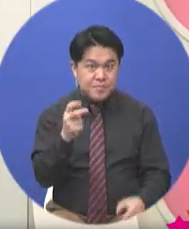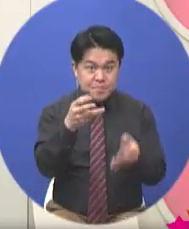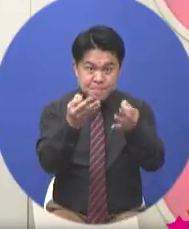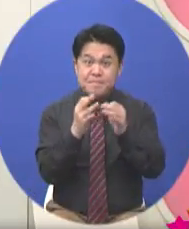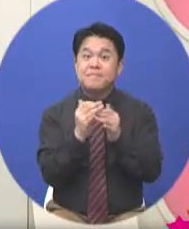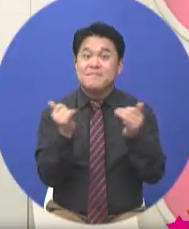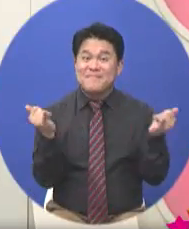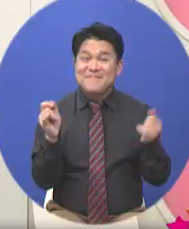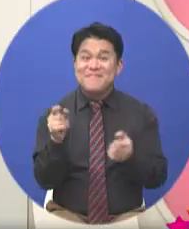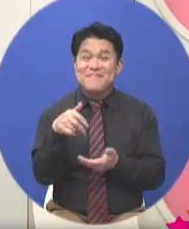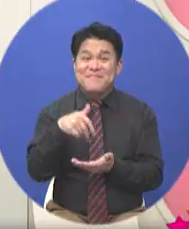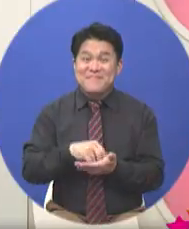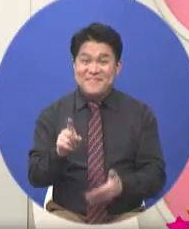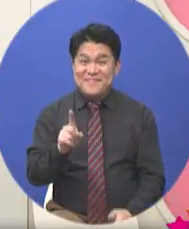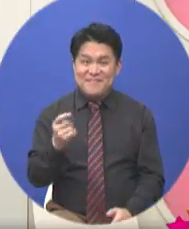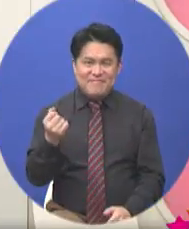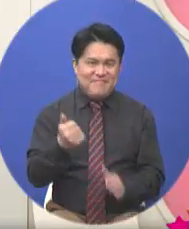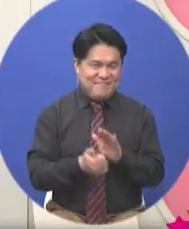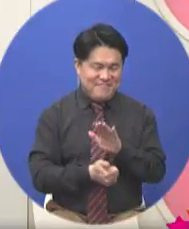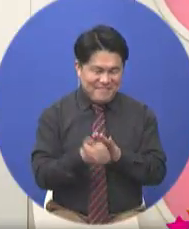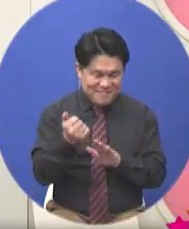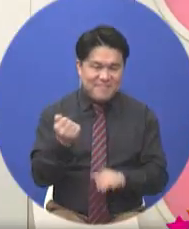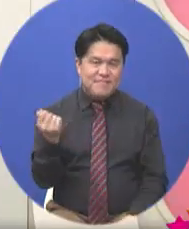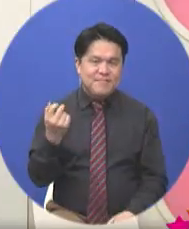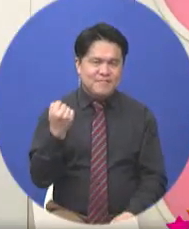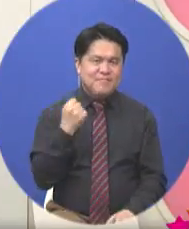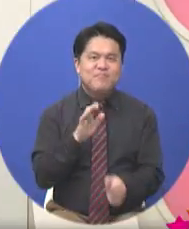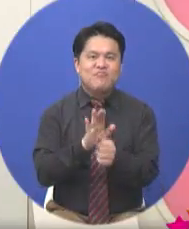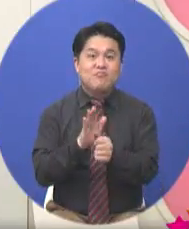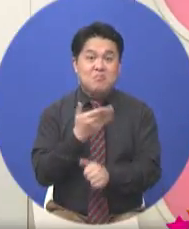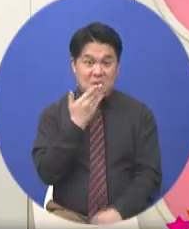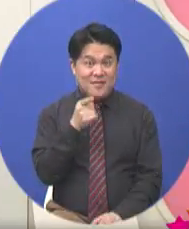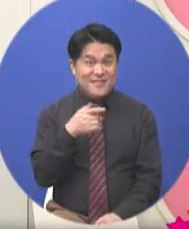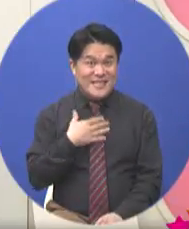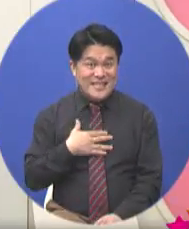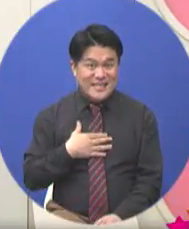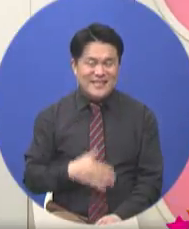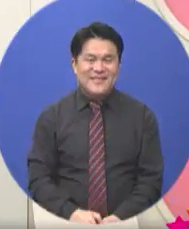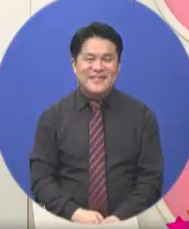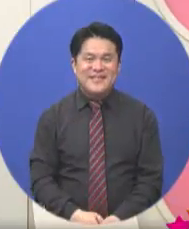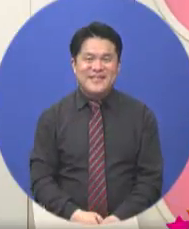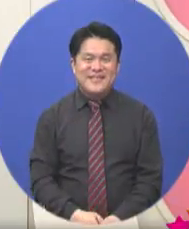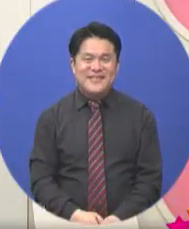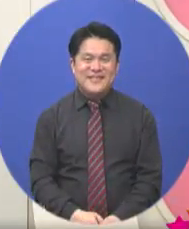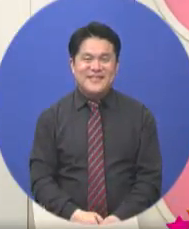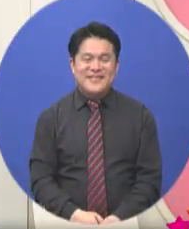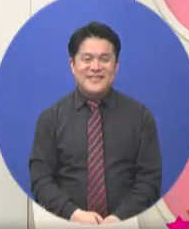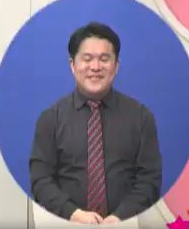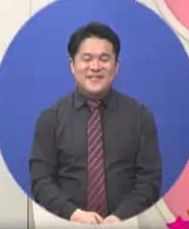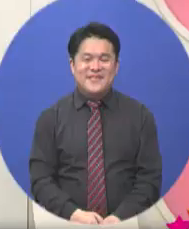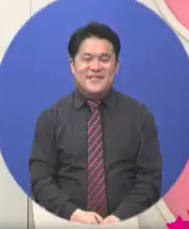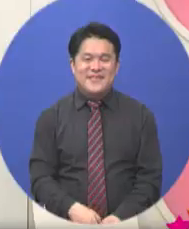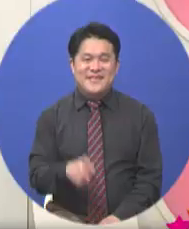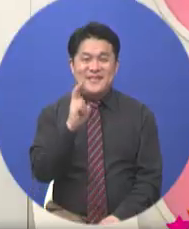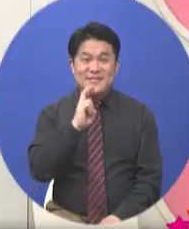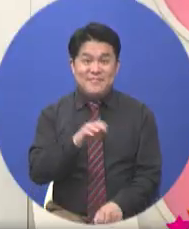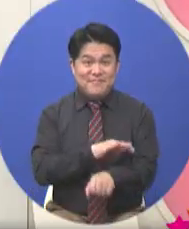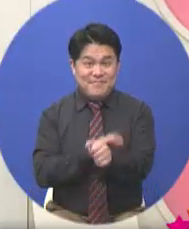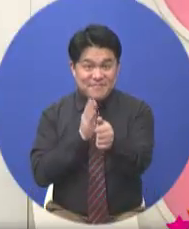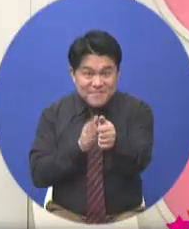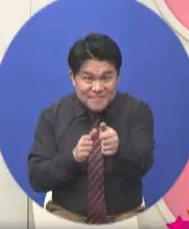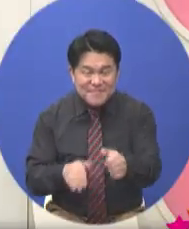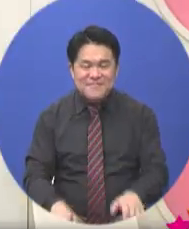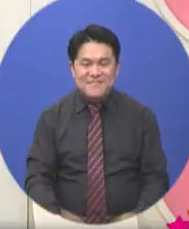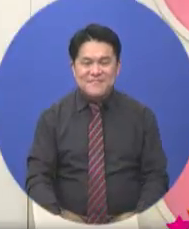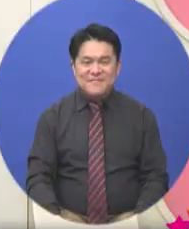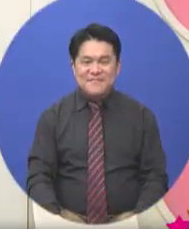시청자 여러분들에게도 많은 희망과 힘이 됩니다. 네. 네. 어찌됐든 그래요. 저희 오늘 노래 열심히 잘